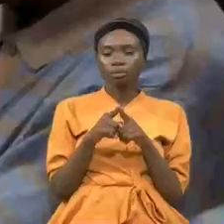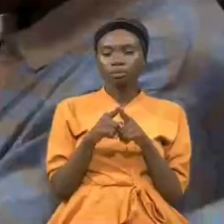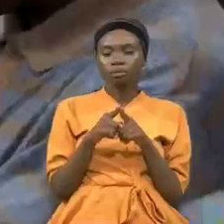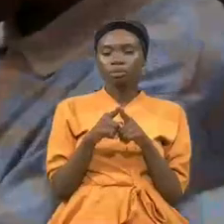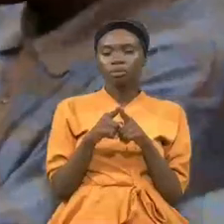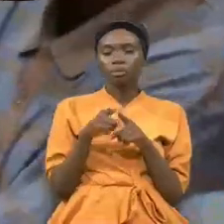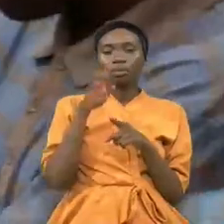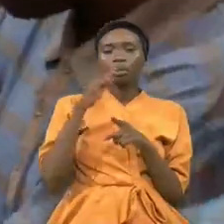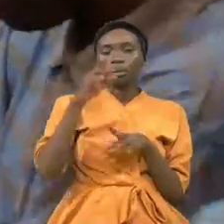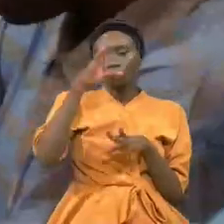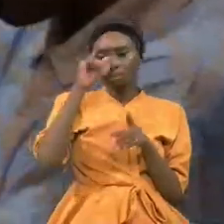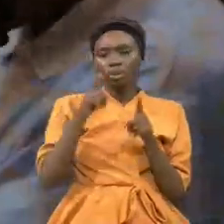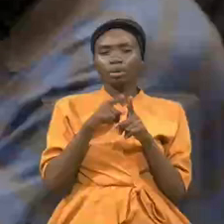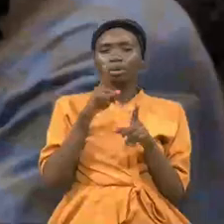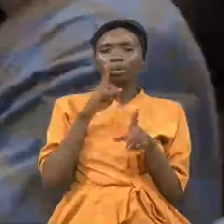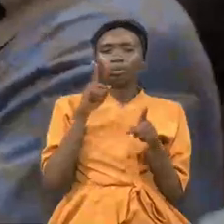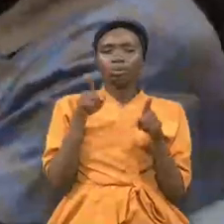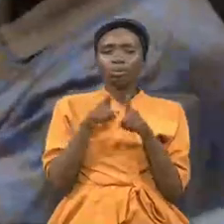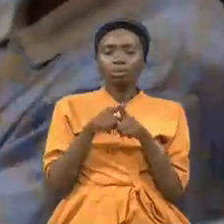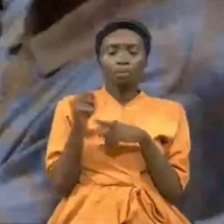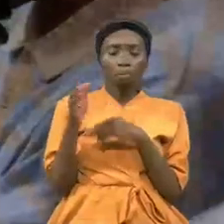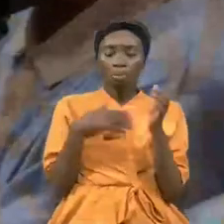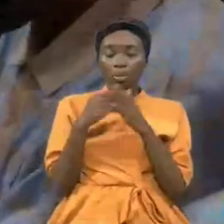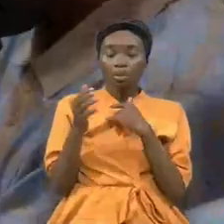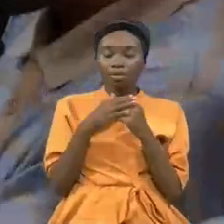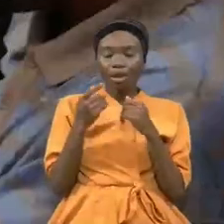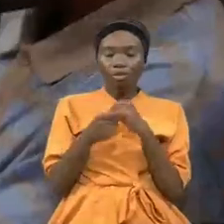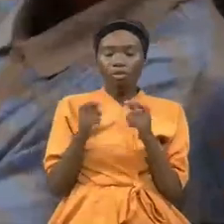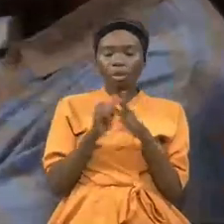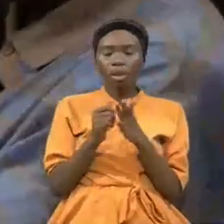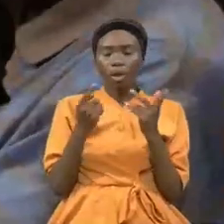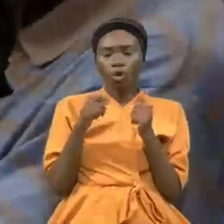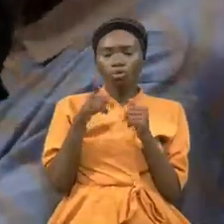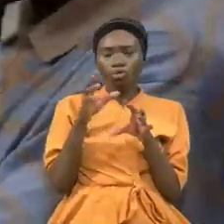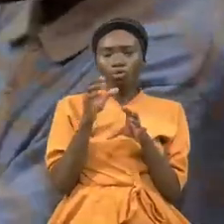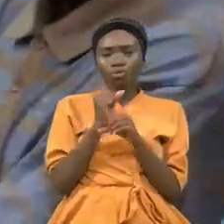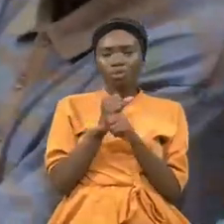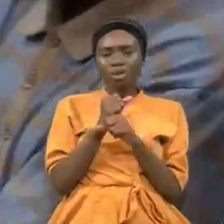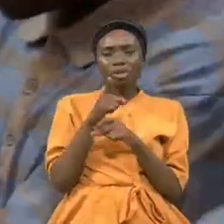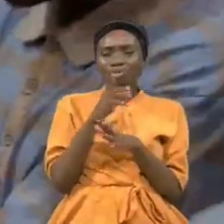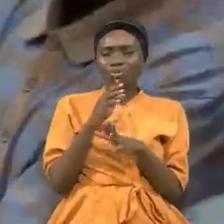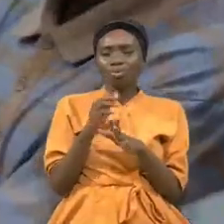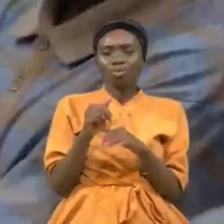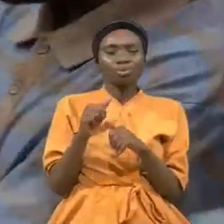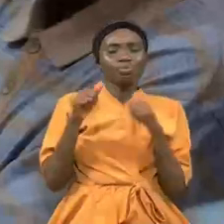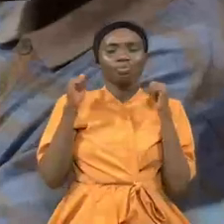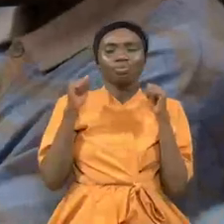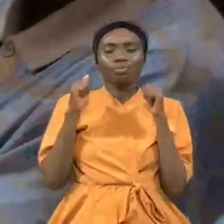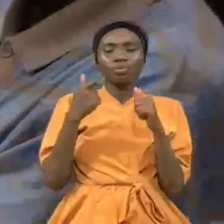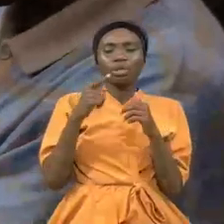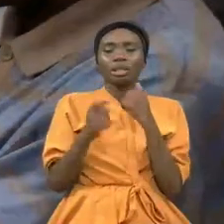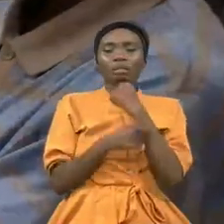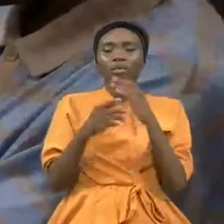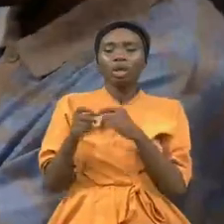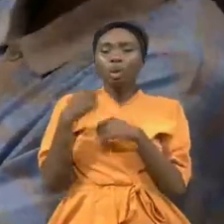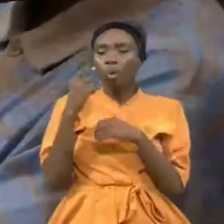Vous êtes frère, vous êtes soeur, quelle que soit la tentation, vous résistez à la au tentateur, qui